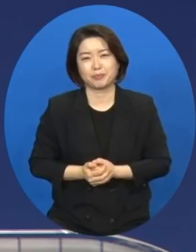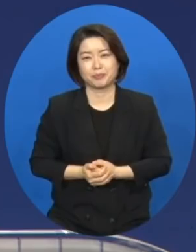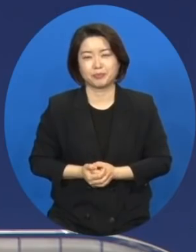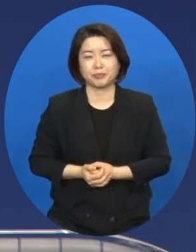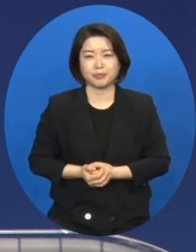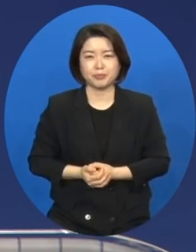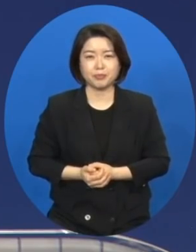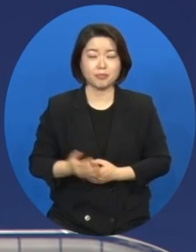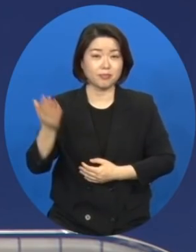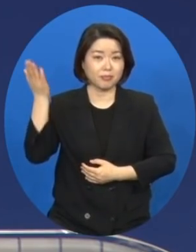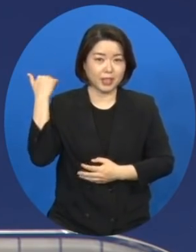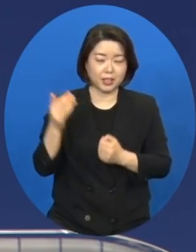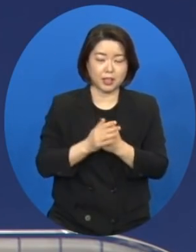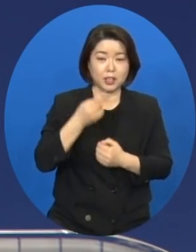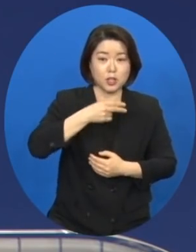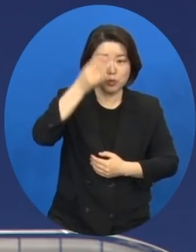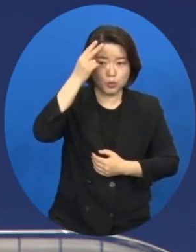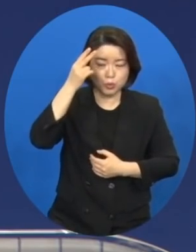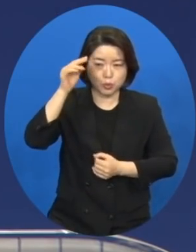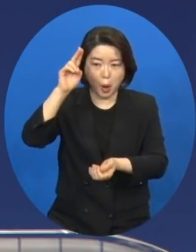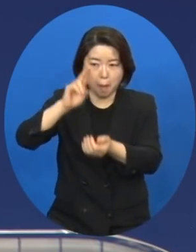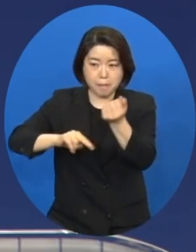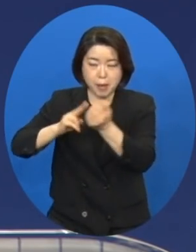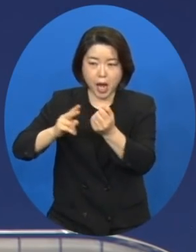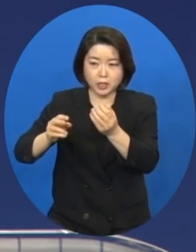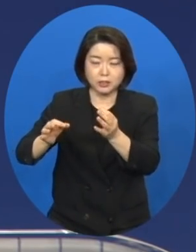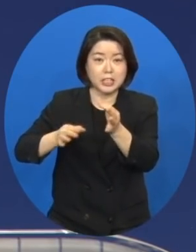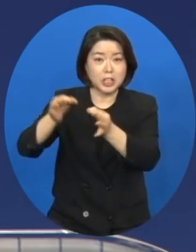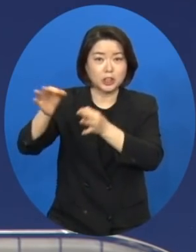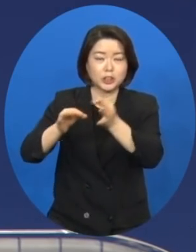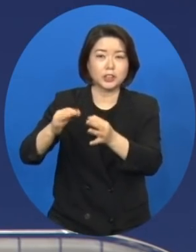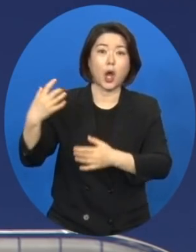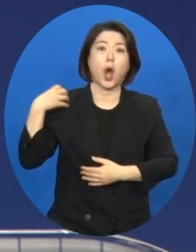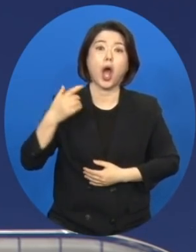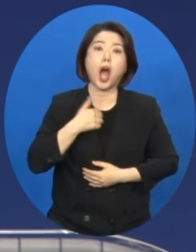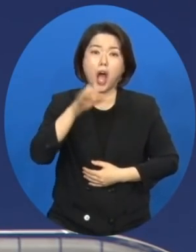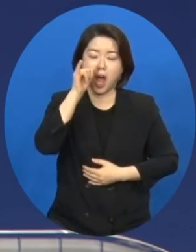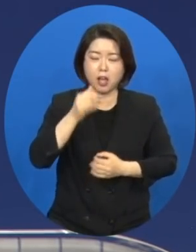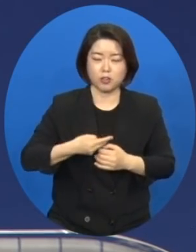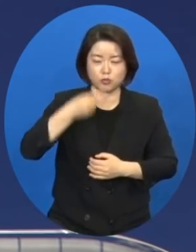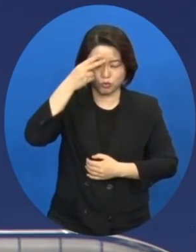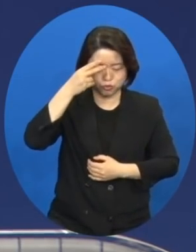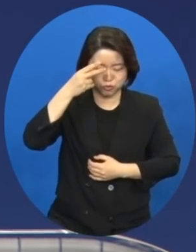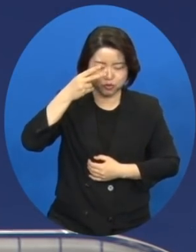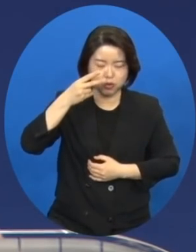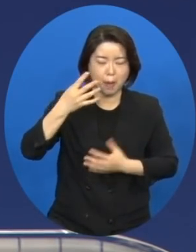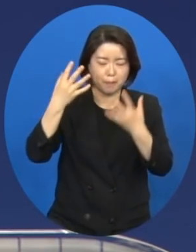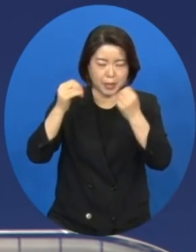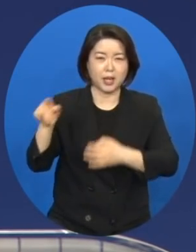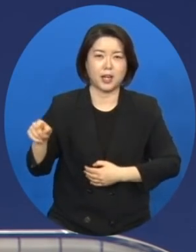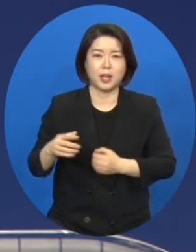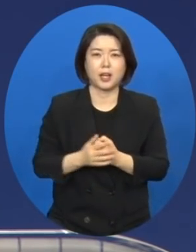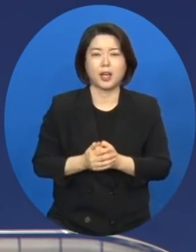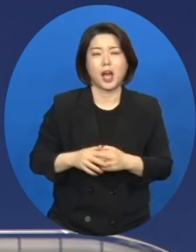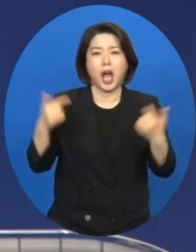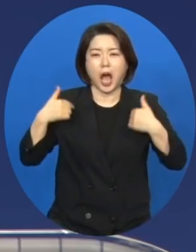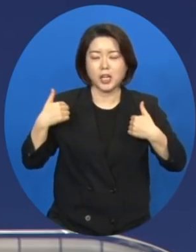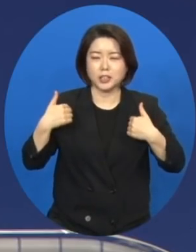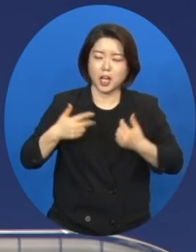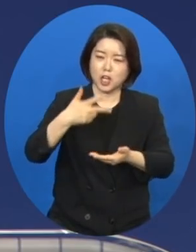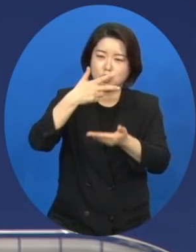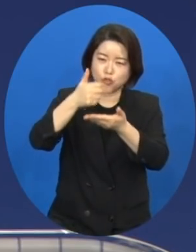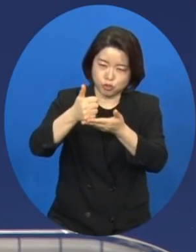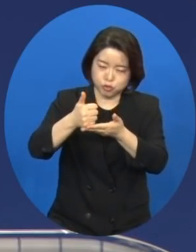분이었어요. 예전에는 술을 파는 가게도 운영을 하셨어요. 늘 술로 충만해서 내가 주 안에 주가 내 안에 이제 이런